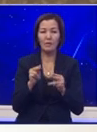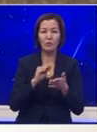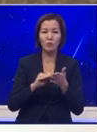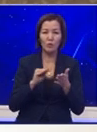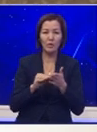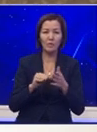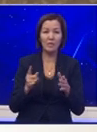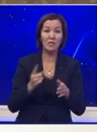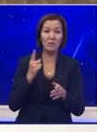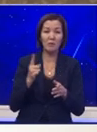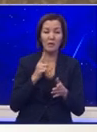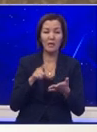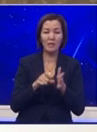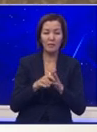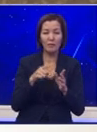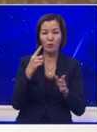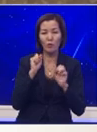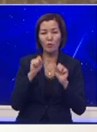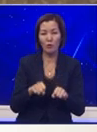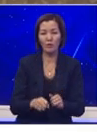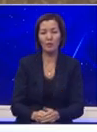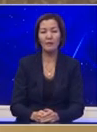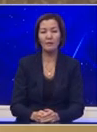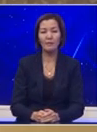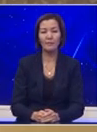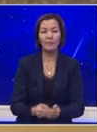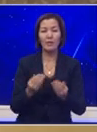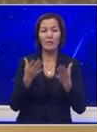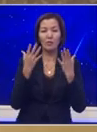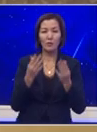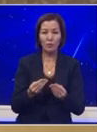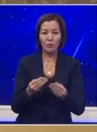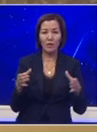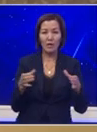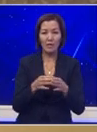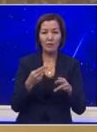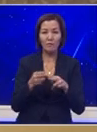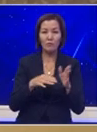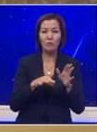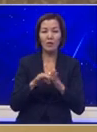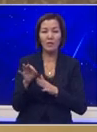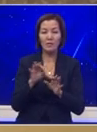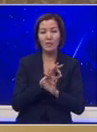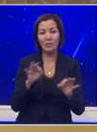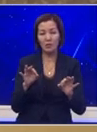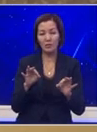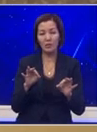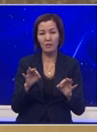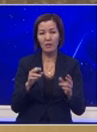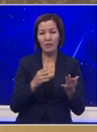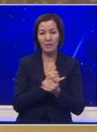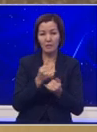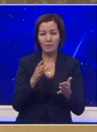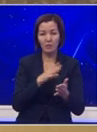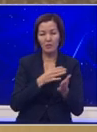журналистік шеберхана, ұстахана десе болады. Қазіргі коллективі де өте жақсы.